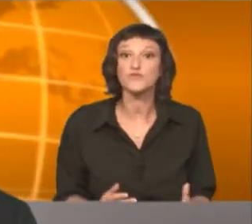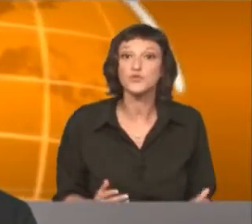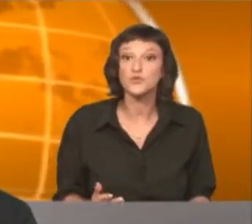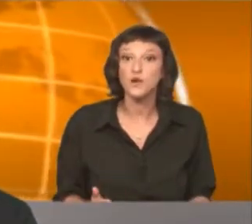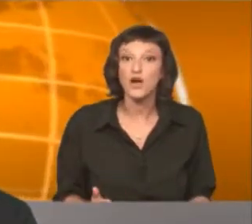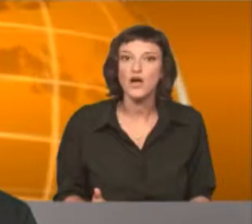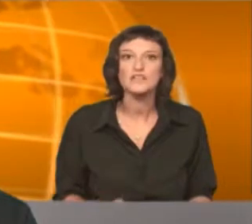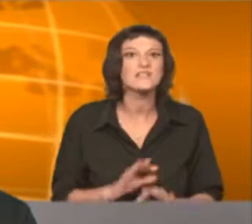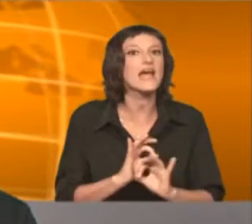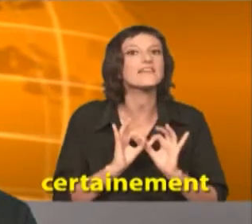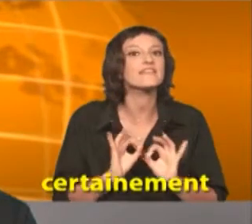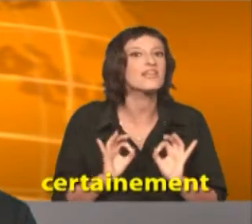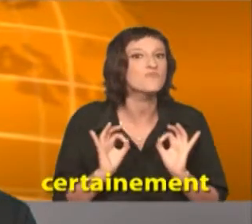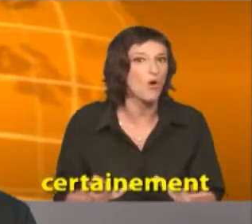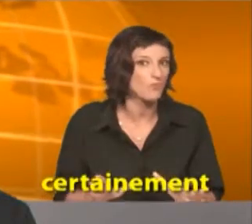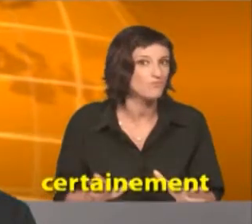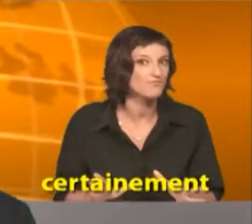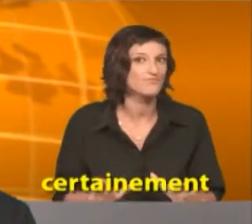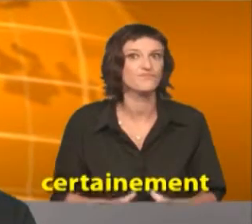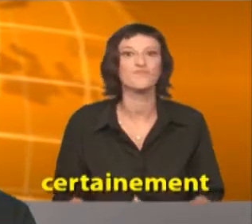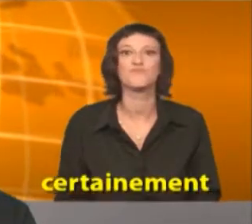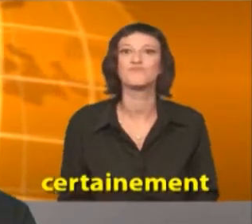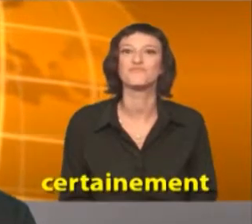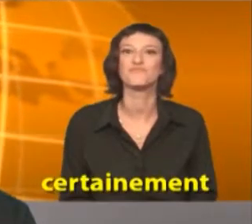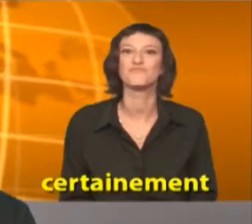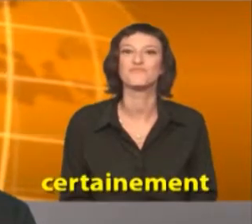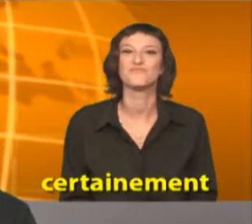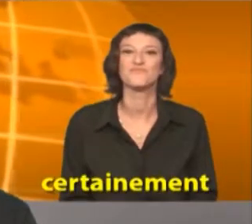En êtes-vous sûr? Certainement.